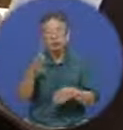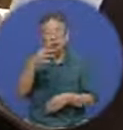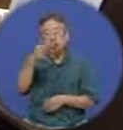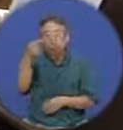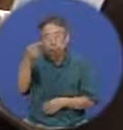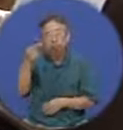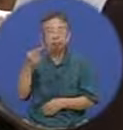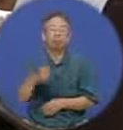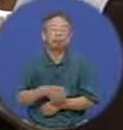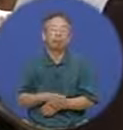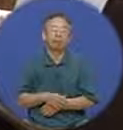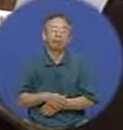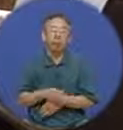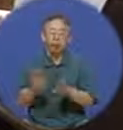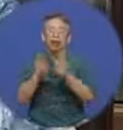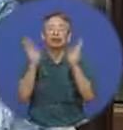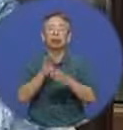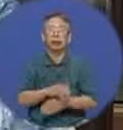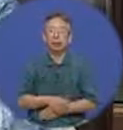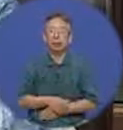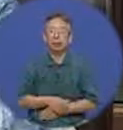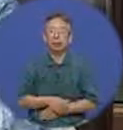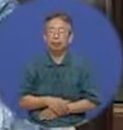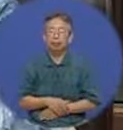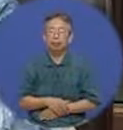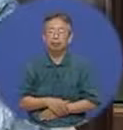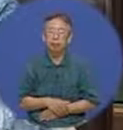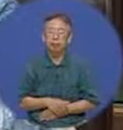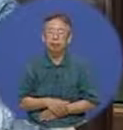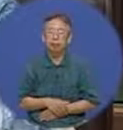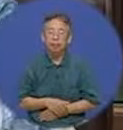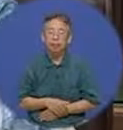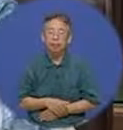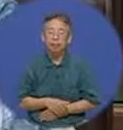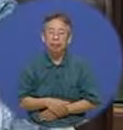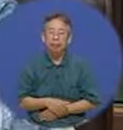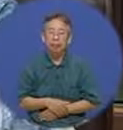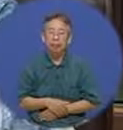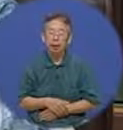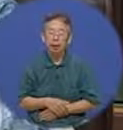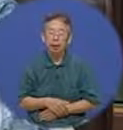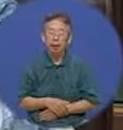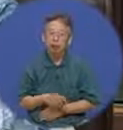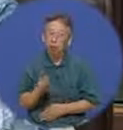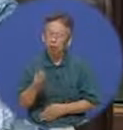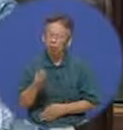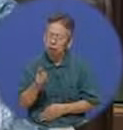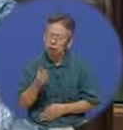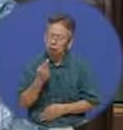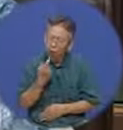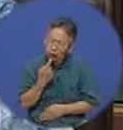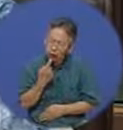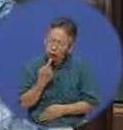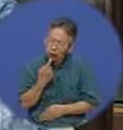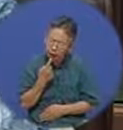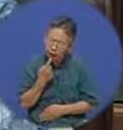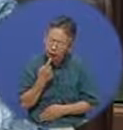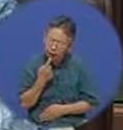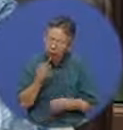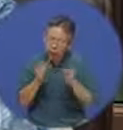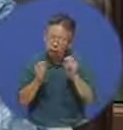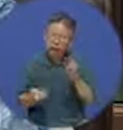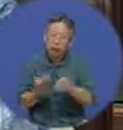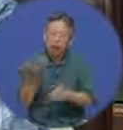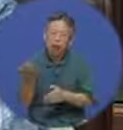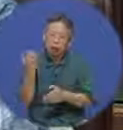けども、はい、まあ、始めたんですね、 はい、 それであの、まあ、ここでの不都合みたいなやつはできるだけこう未然に防ぎたい